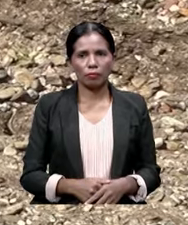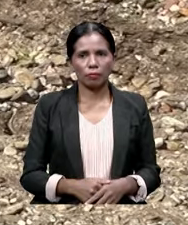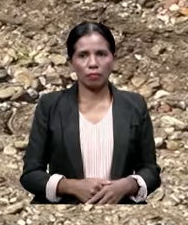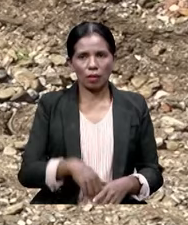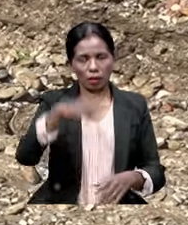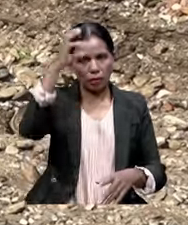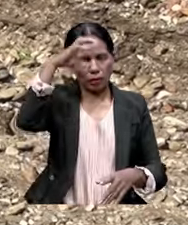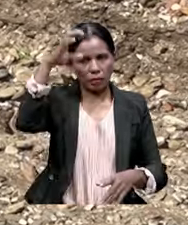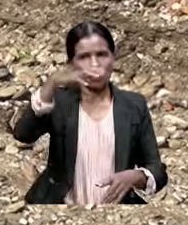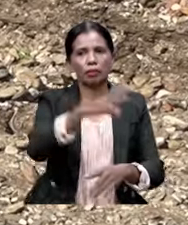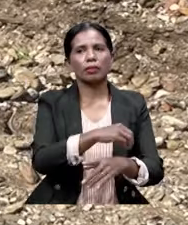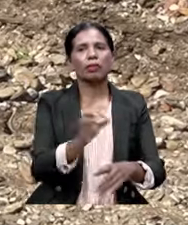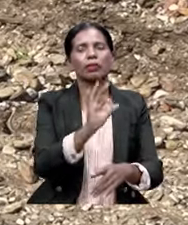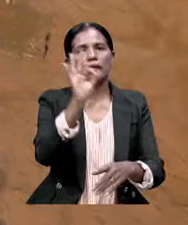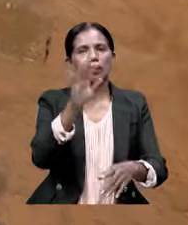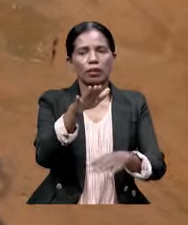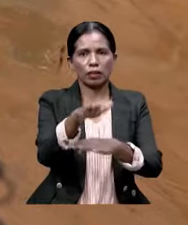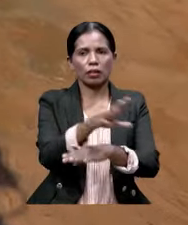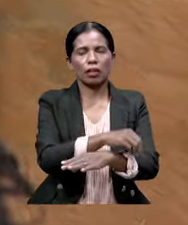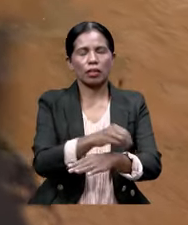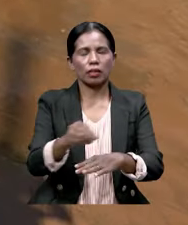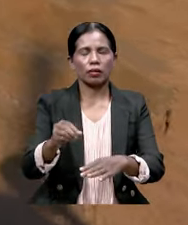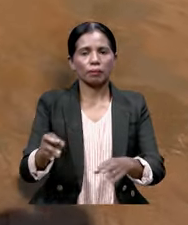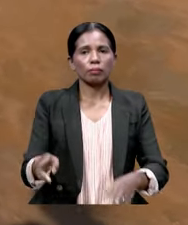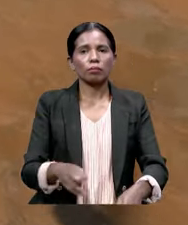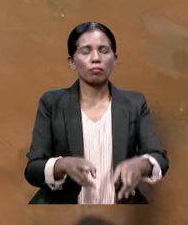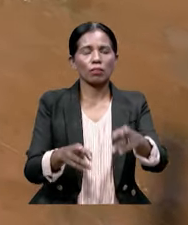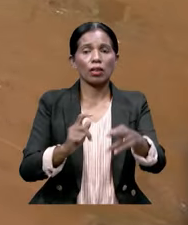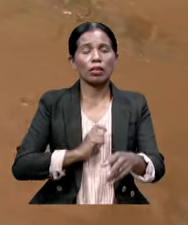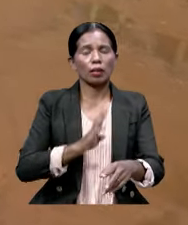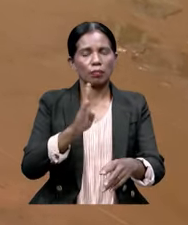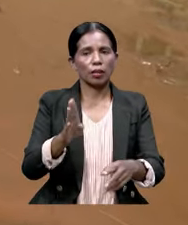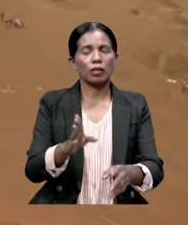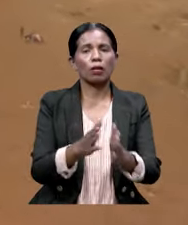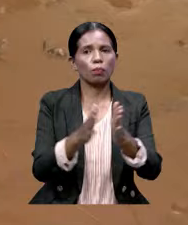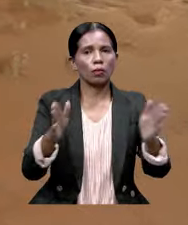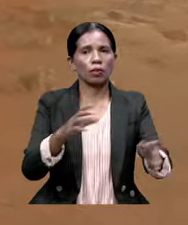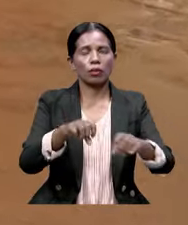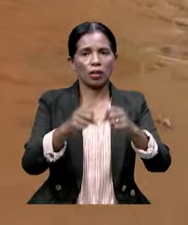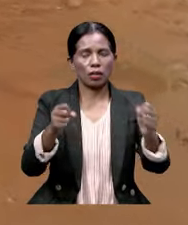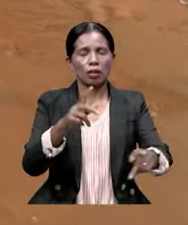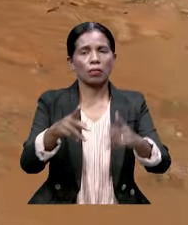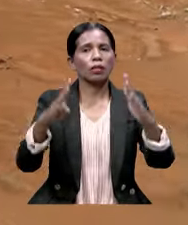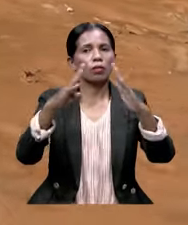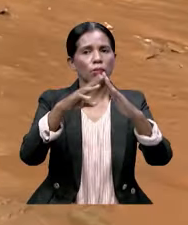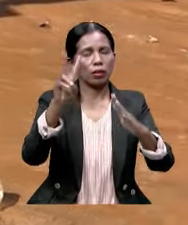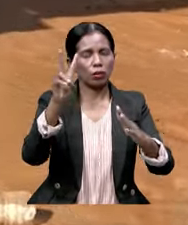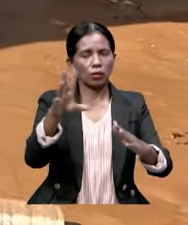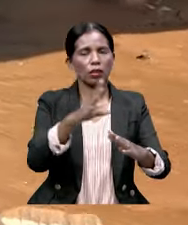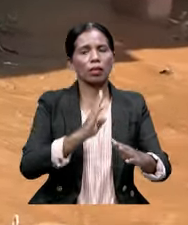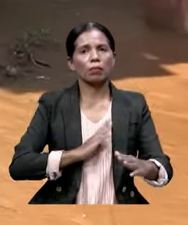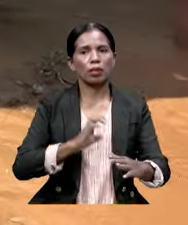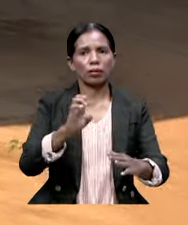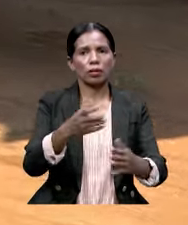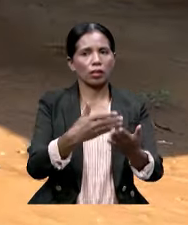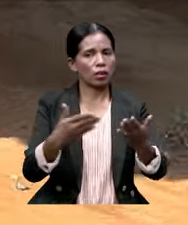Udang bot nebe acontece ia sexta loraik ne mota tai besi tun ho volume bot ho di sobo komunidade ni uma rua ia bekusi no sasan